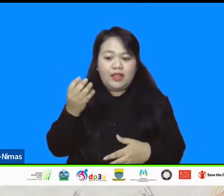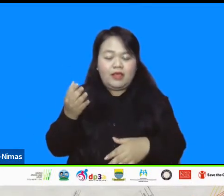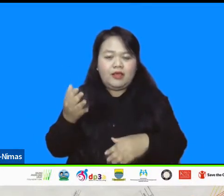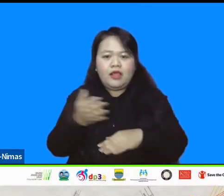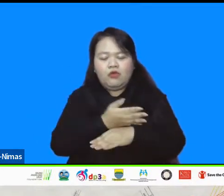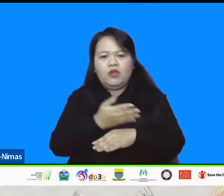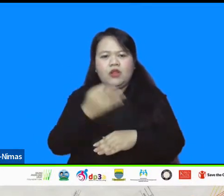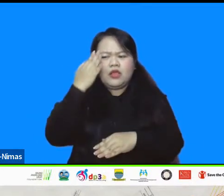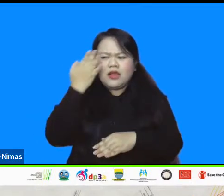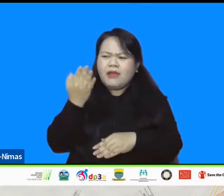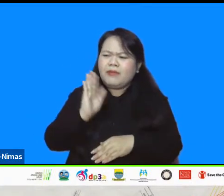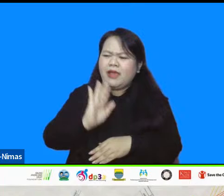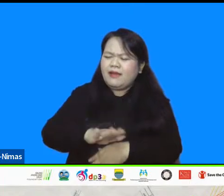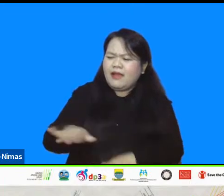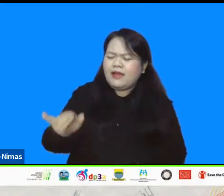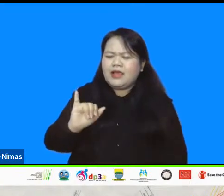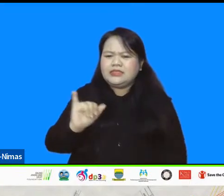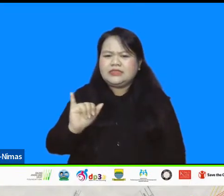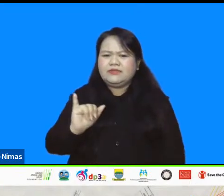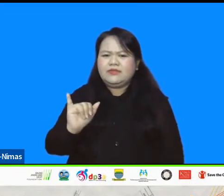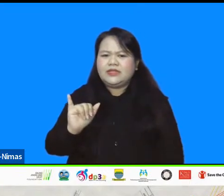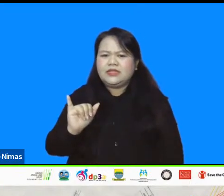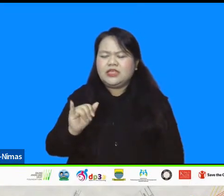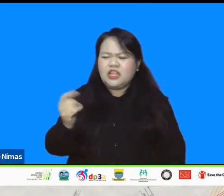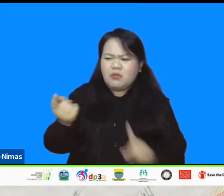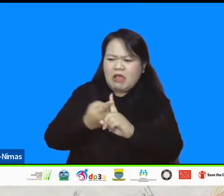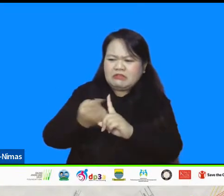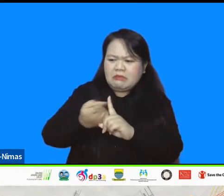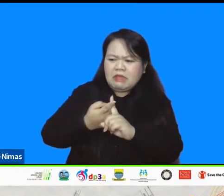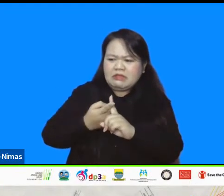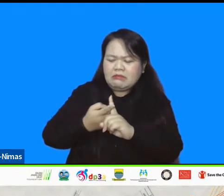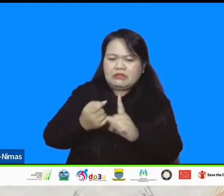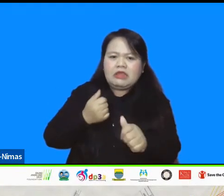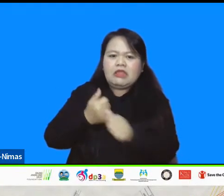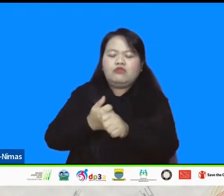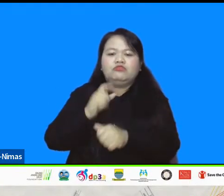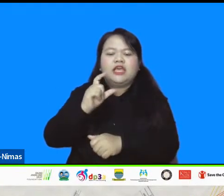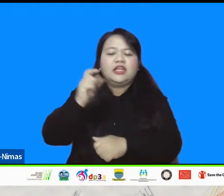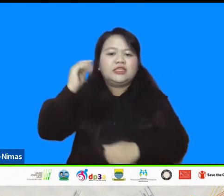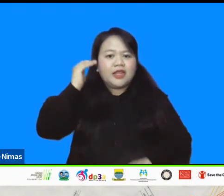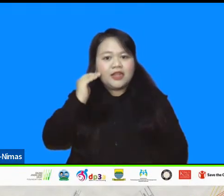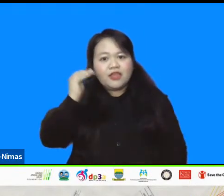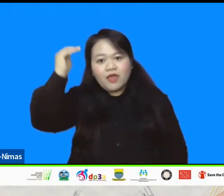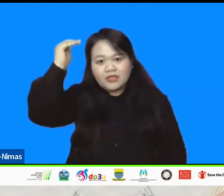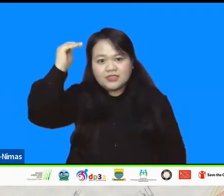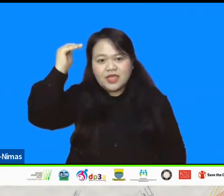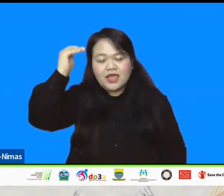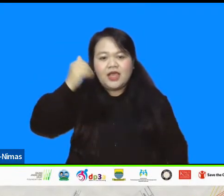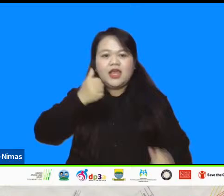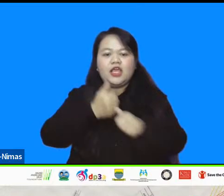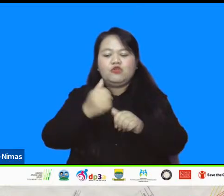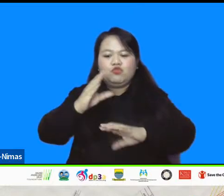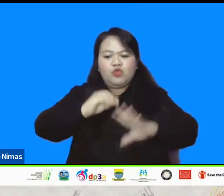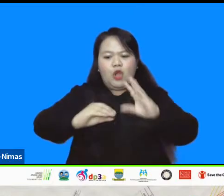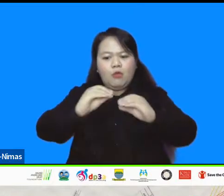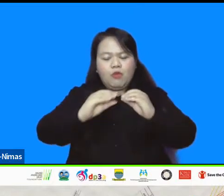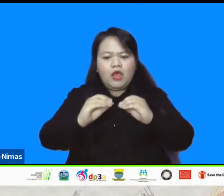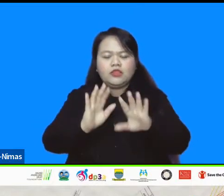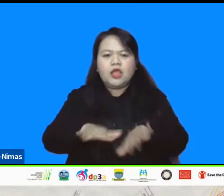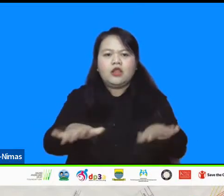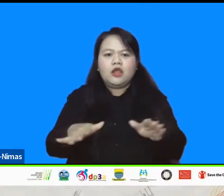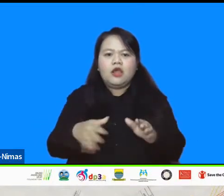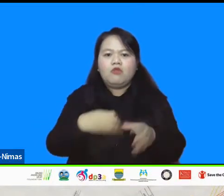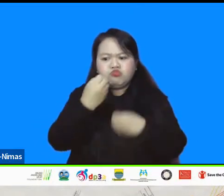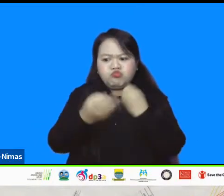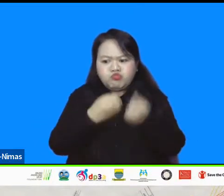Kok kenapa sih anak-anak seperti kayak agak dipaksa untuk mengikuti cara orang dewasa gitu ya, ikut dalam rapat, nanti anak-anak suruh